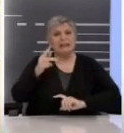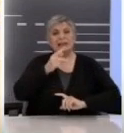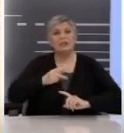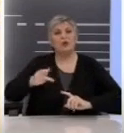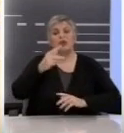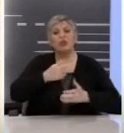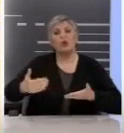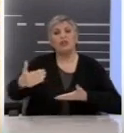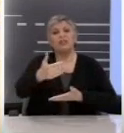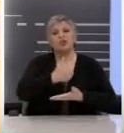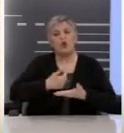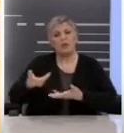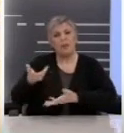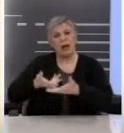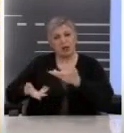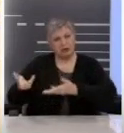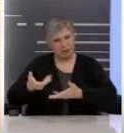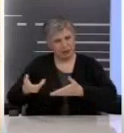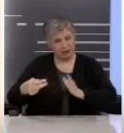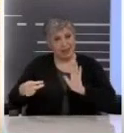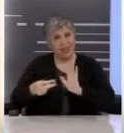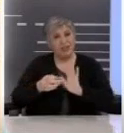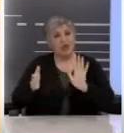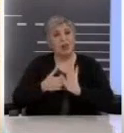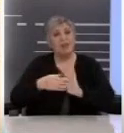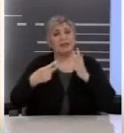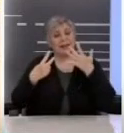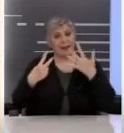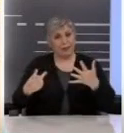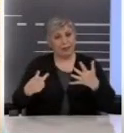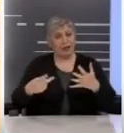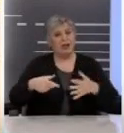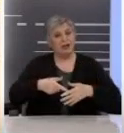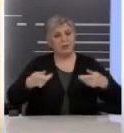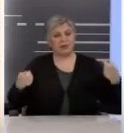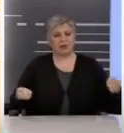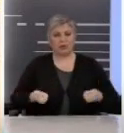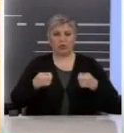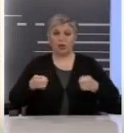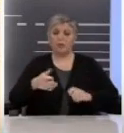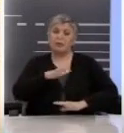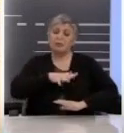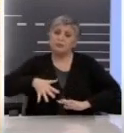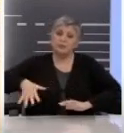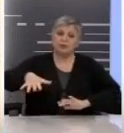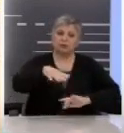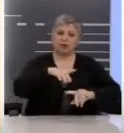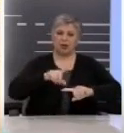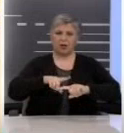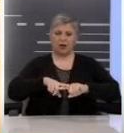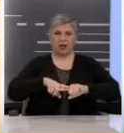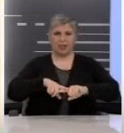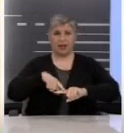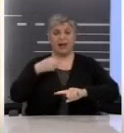αλληλεγγύης και το 2017 εφαρμόζεται πλήρως στο σύνολο της χώρας με προϋπολογισμό